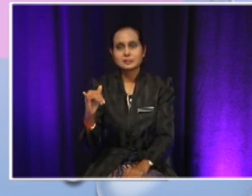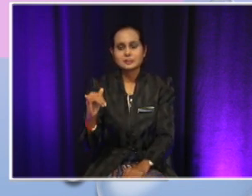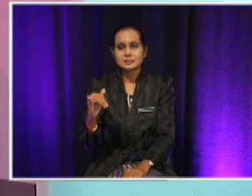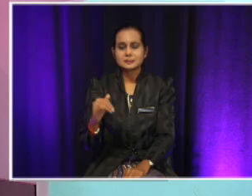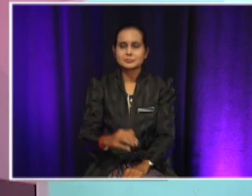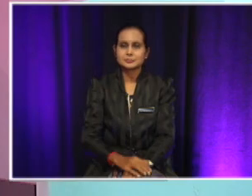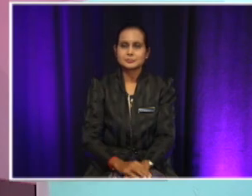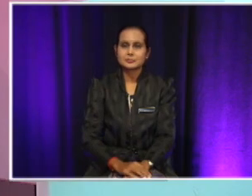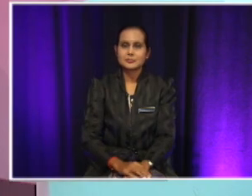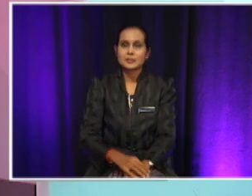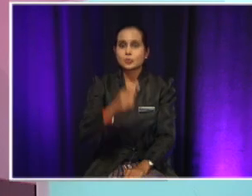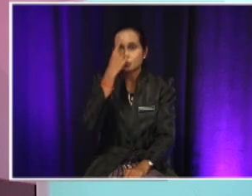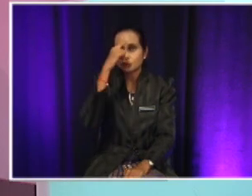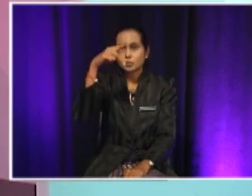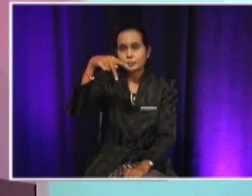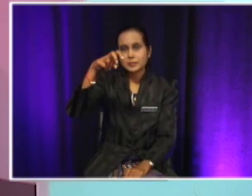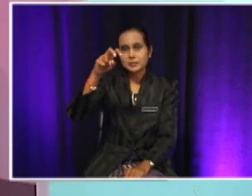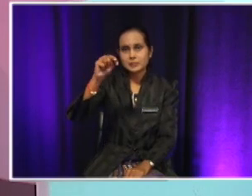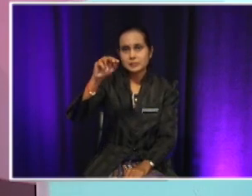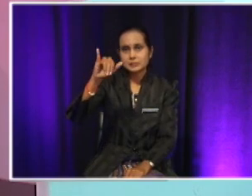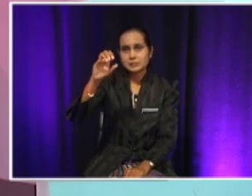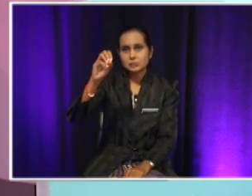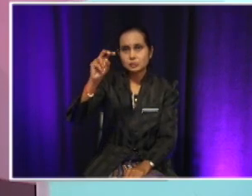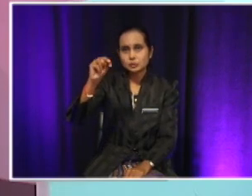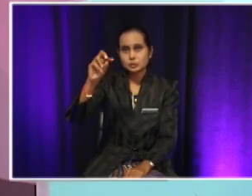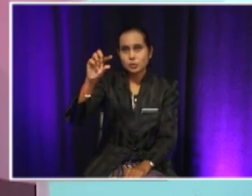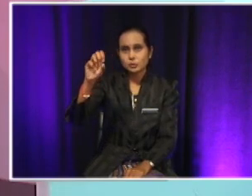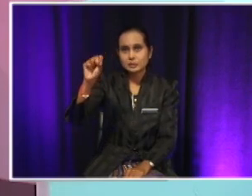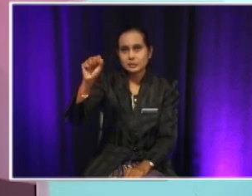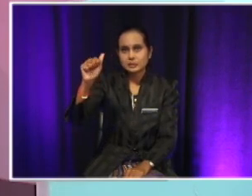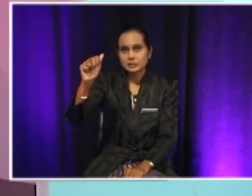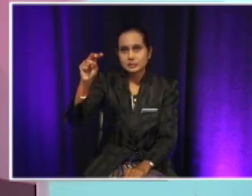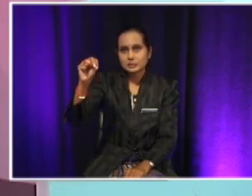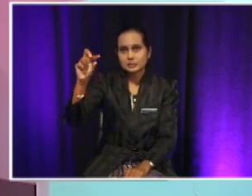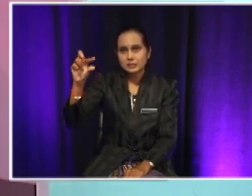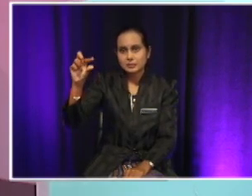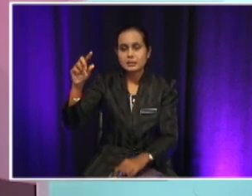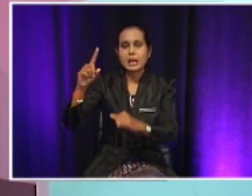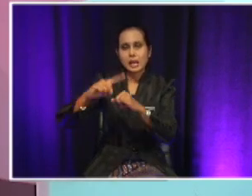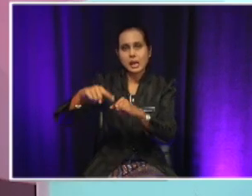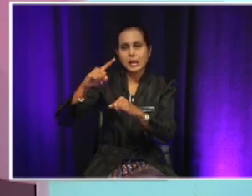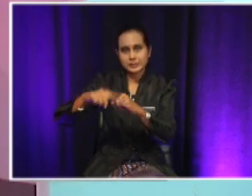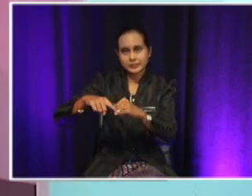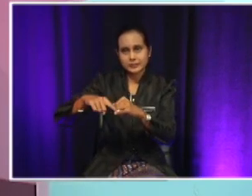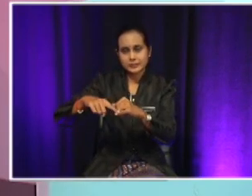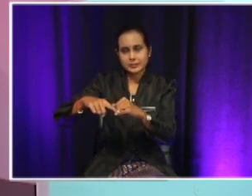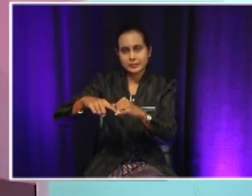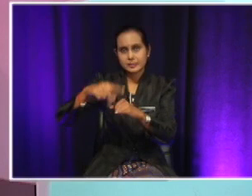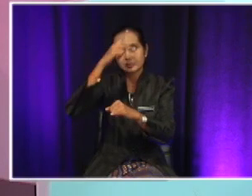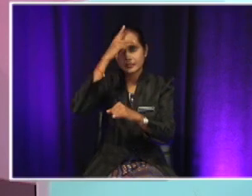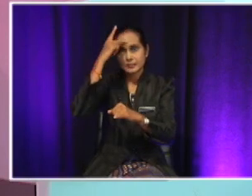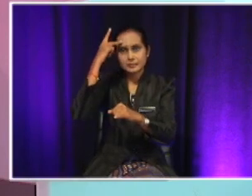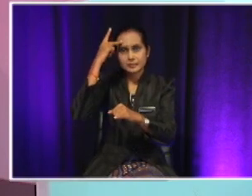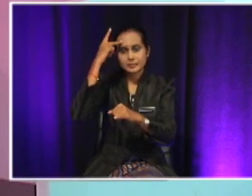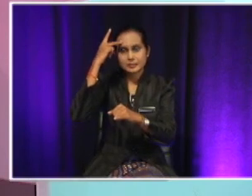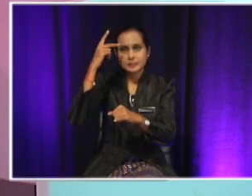ni, penyongsang ni kita akan gunakan di akhir. Yang kita gunakan di akhir. Sebab penyongsang ni asalnya dia